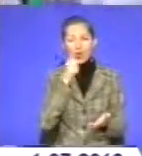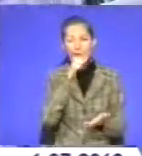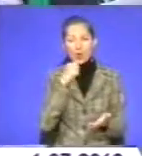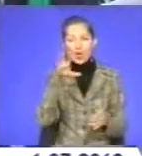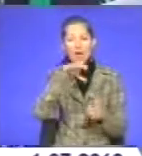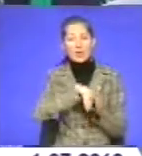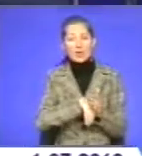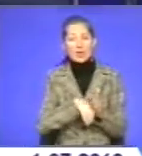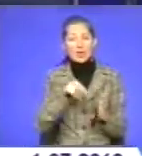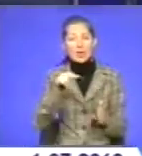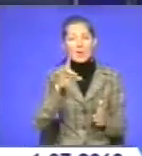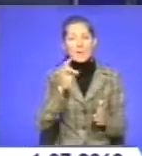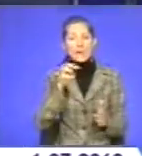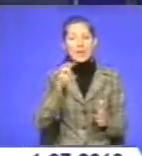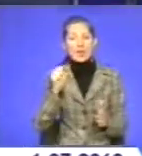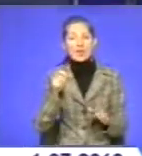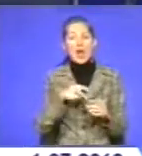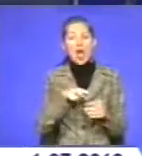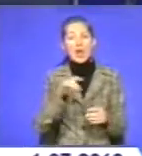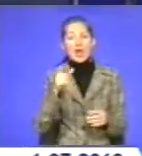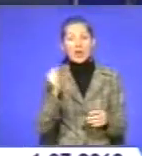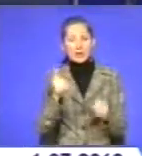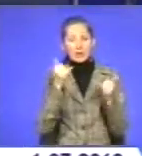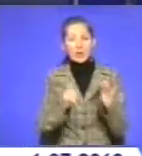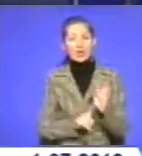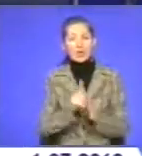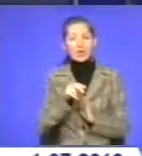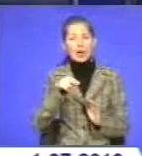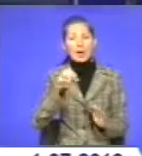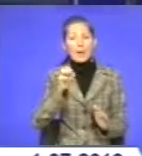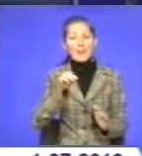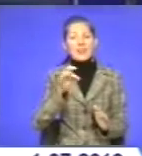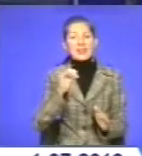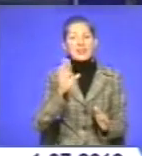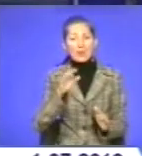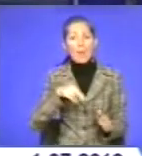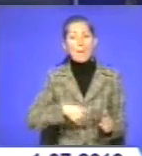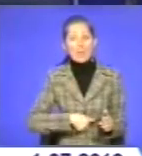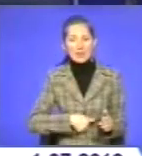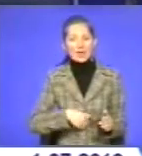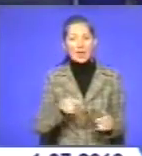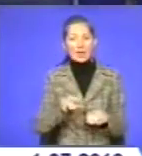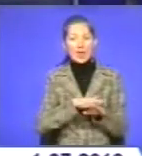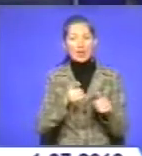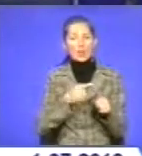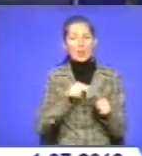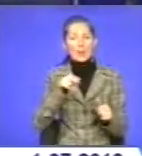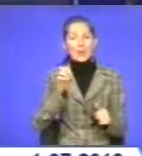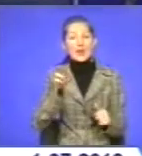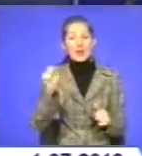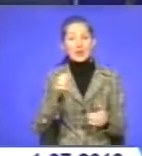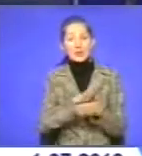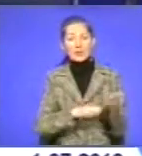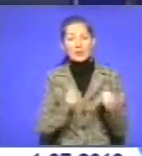війти в прем'єр-лігу. І сьогодні розпочався Петрів піст. У народі його називають Петрівка. Триватиме він до 12 липня